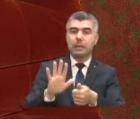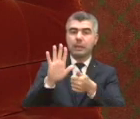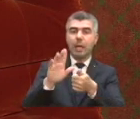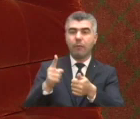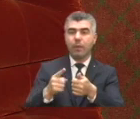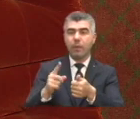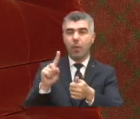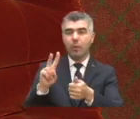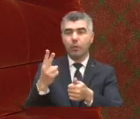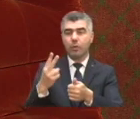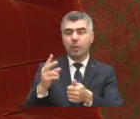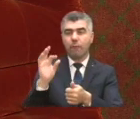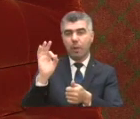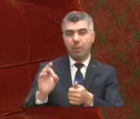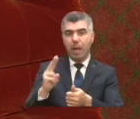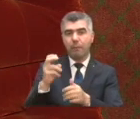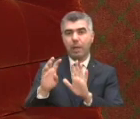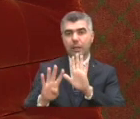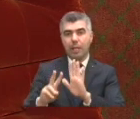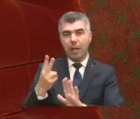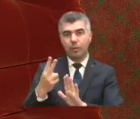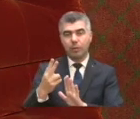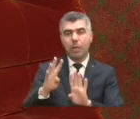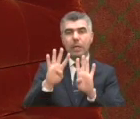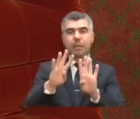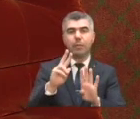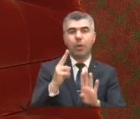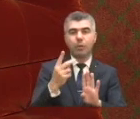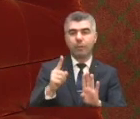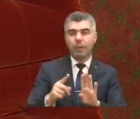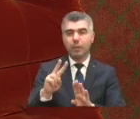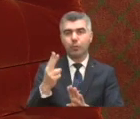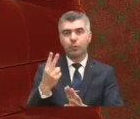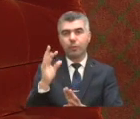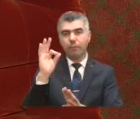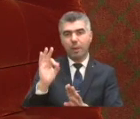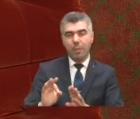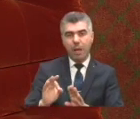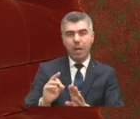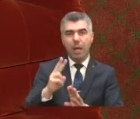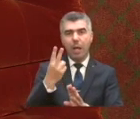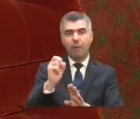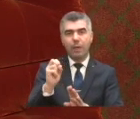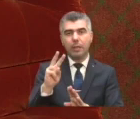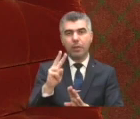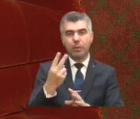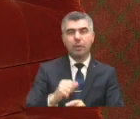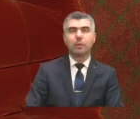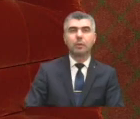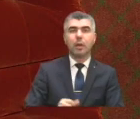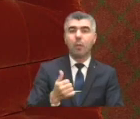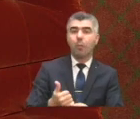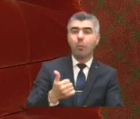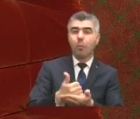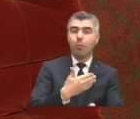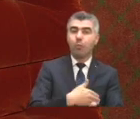سنة 2012 إلى 28.2% سنة 2022. مناصب المسؤولية